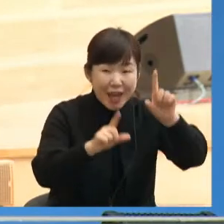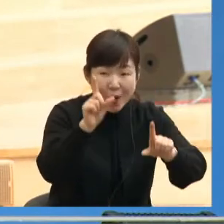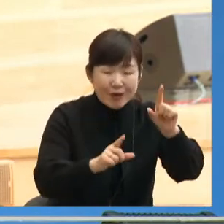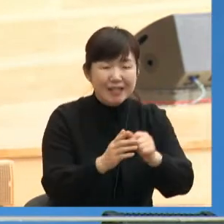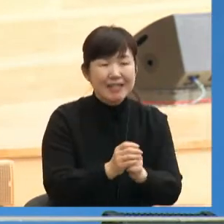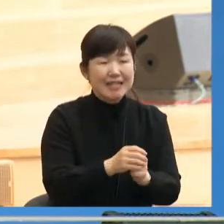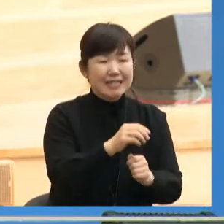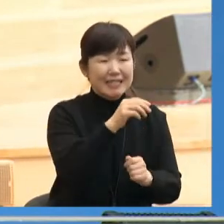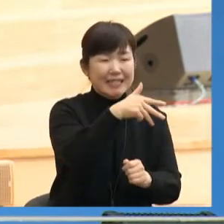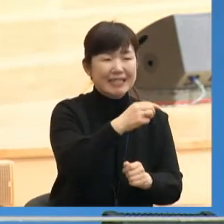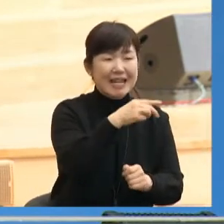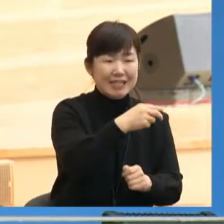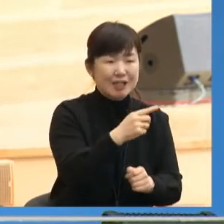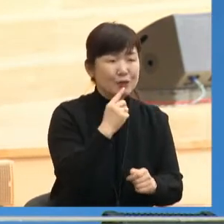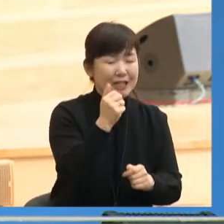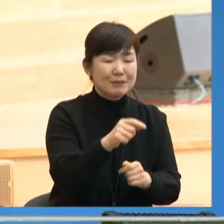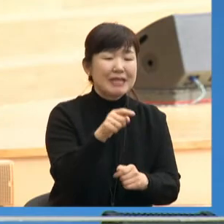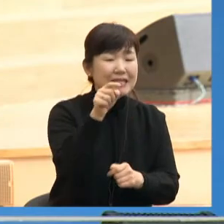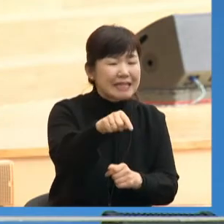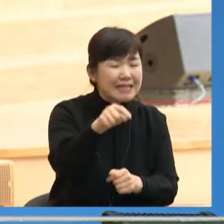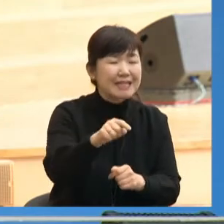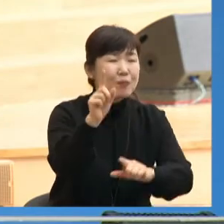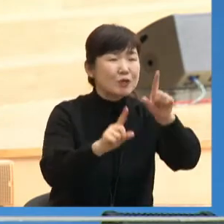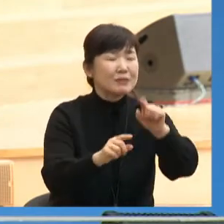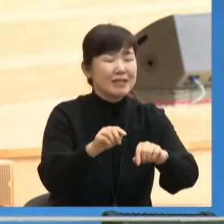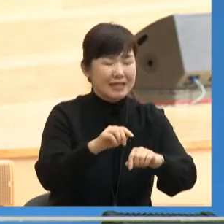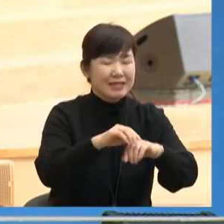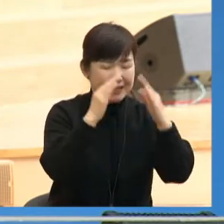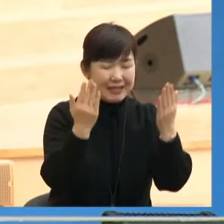거예요. 이것이 바로 은혜입니다.